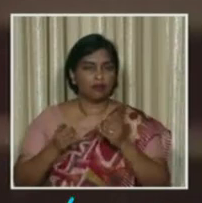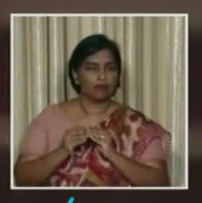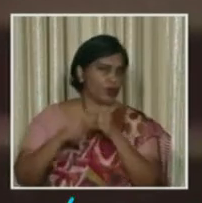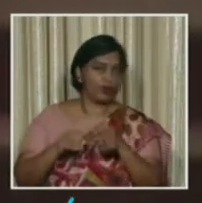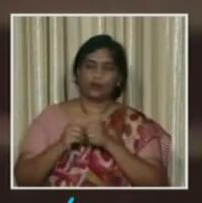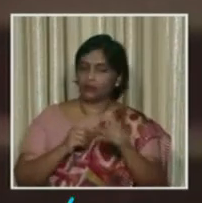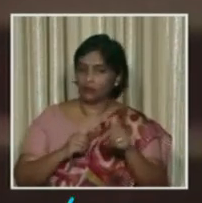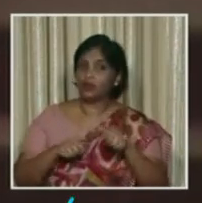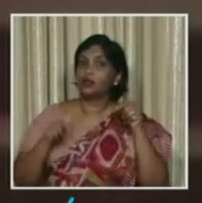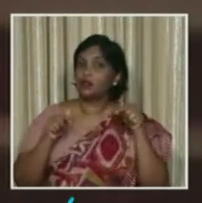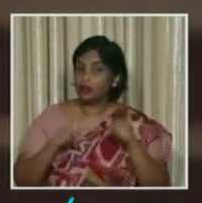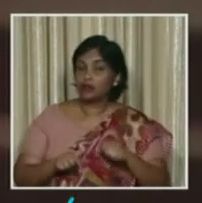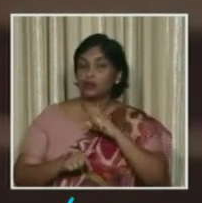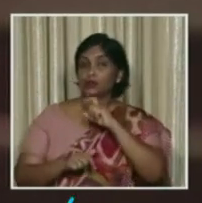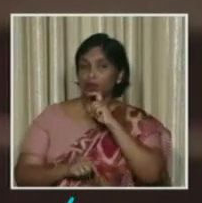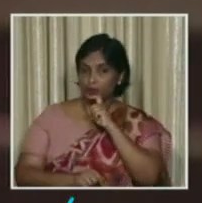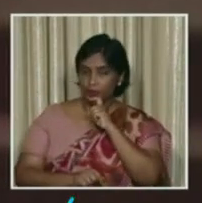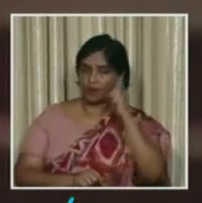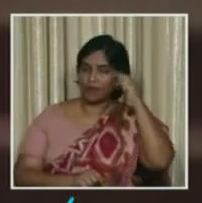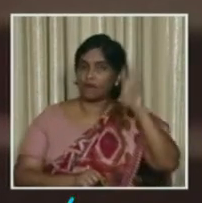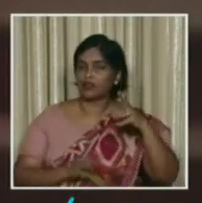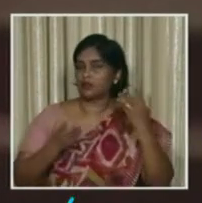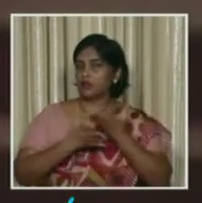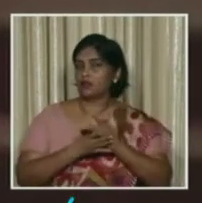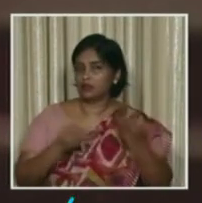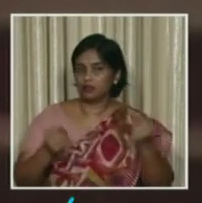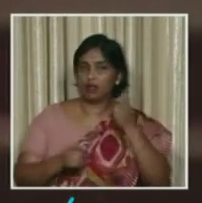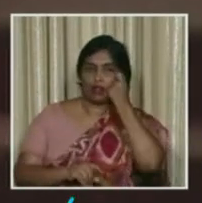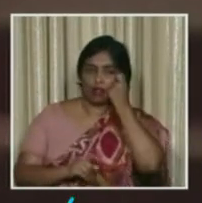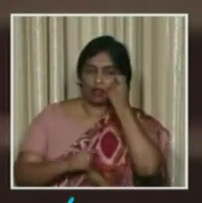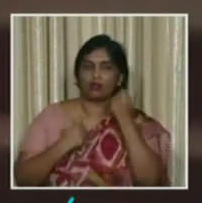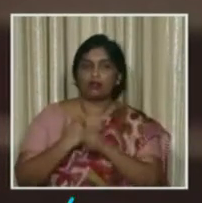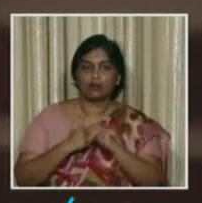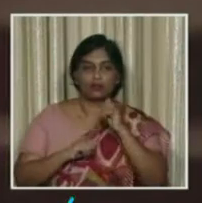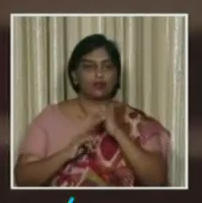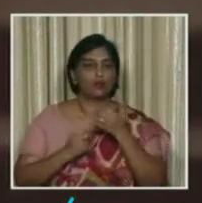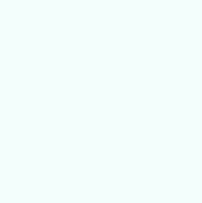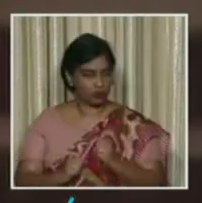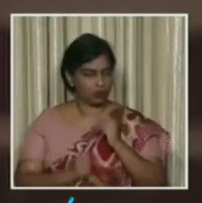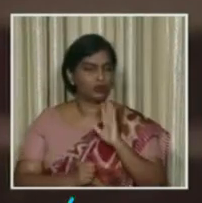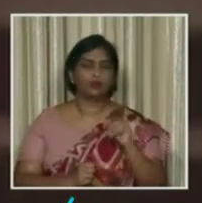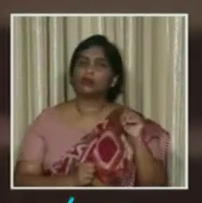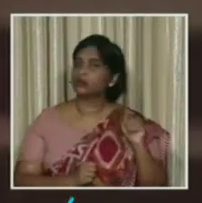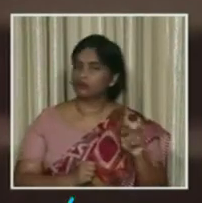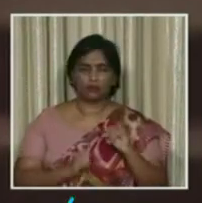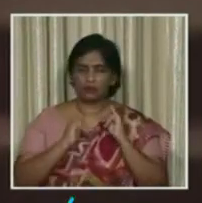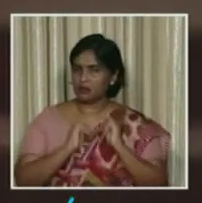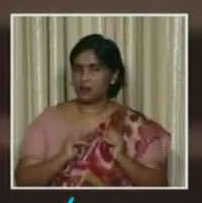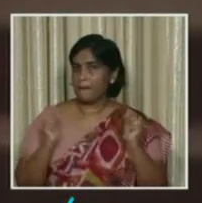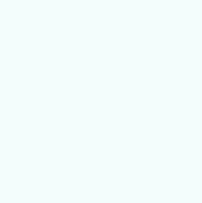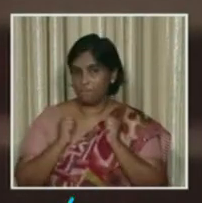කටයුතු කරනවා. අද අධිකරණය ගැන විශ්වාසයක් නැති කරන්න මතවාද හදන්න සමහරු උත්සාහ කරනවා. මං හිතන්නේ ඒක ඉතාමත්